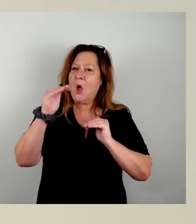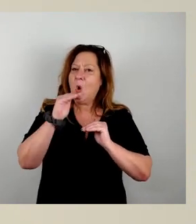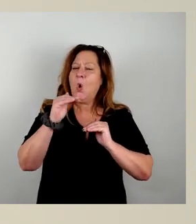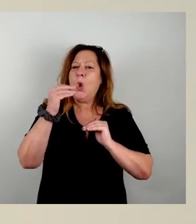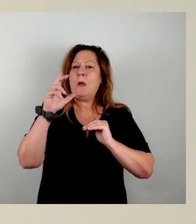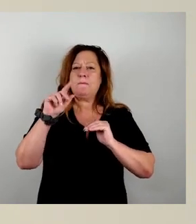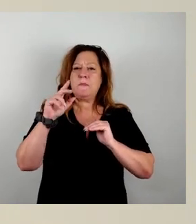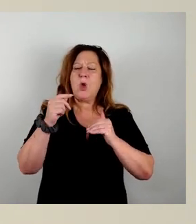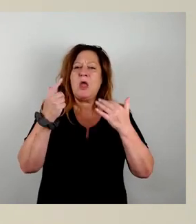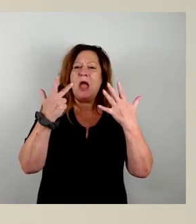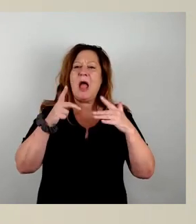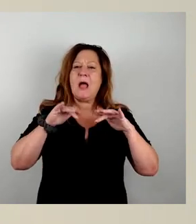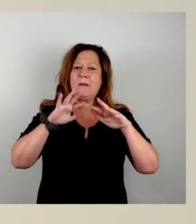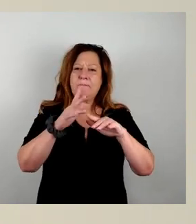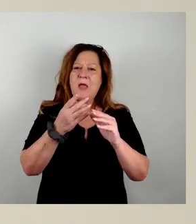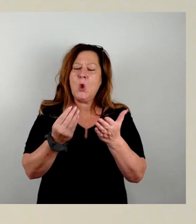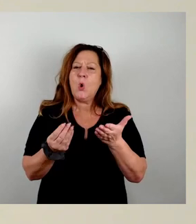für 2024 bereits unterstellt.